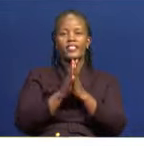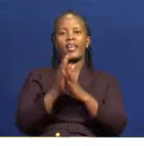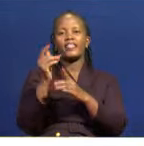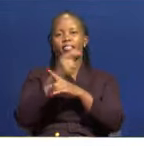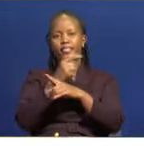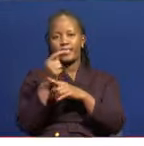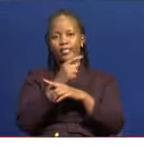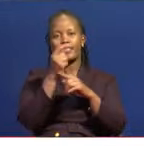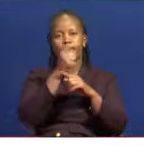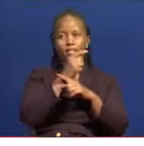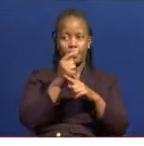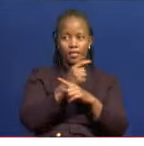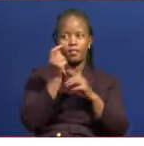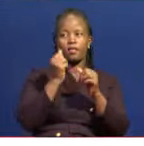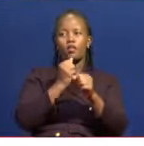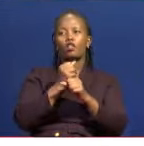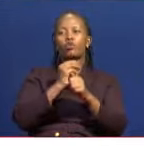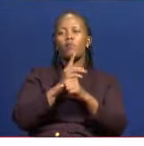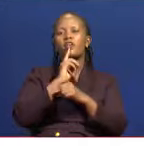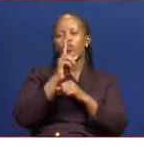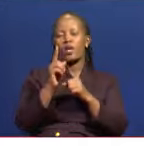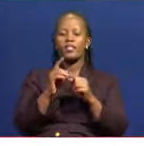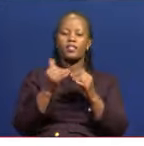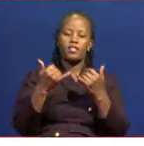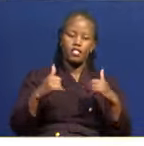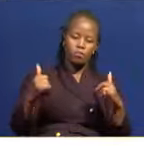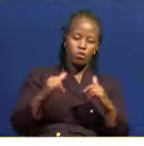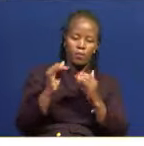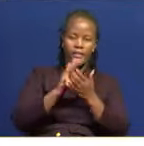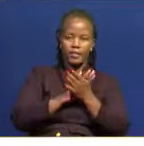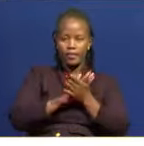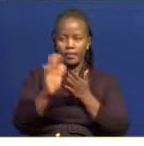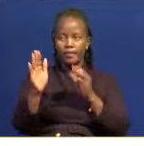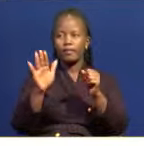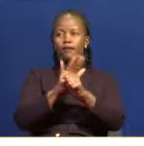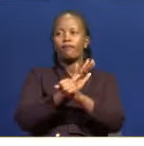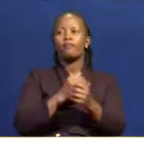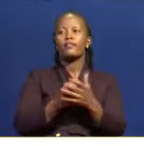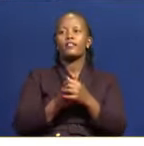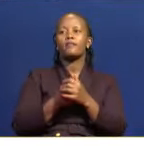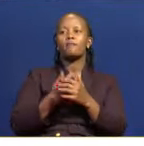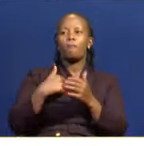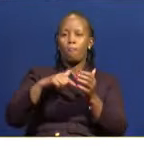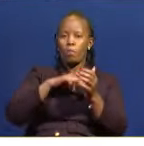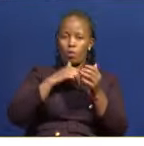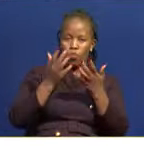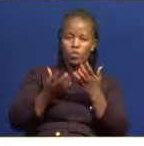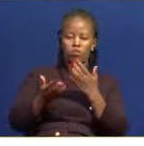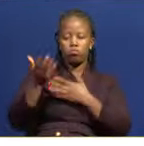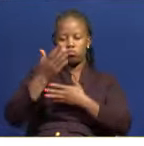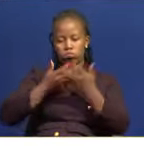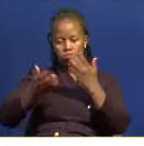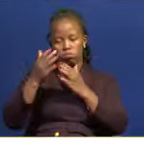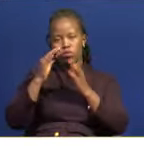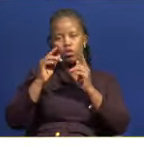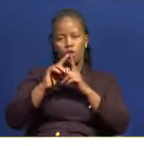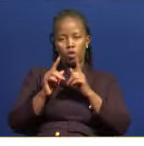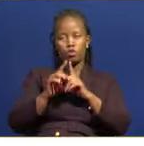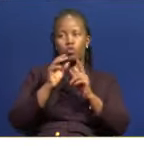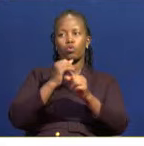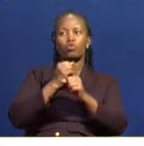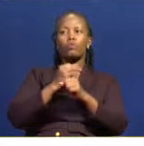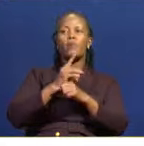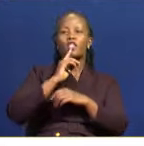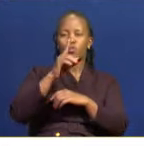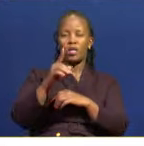teknolojia ya mawasiliano kufanikisha utekelezaji wa mpango huo. Let us be able to consolidate everything. Let us be able to cascade